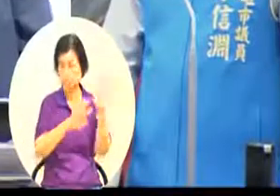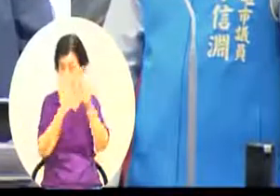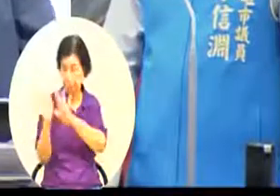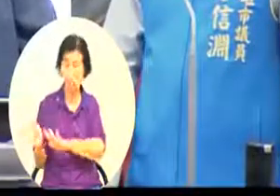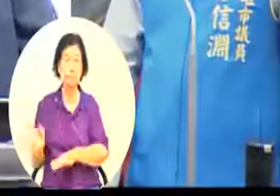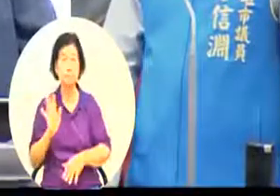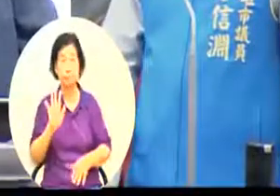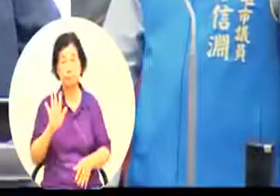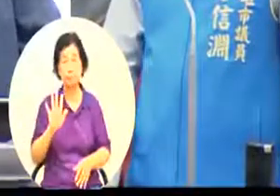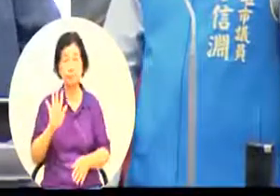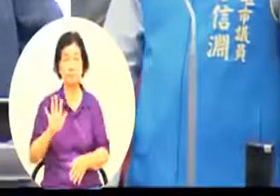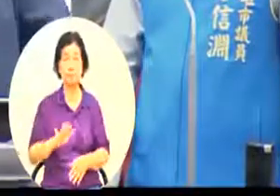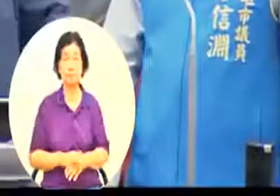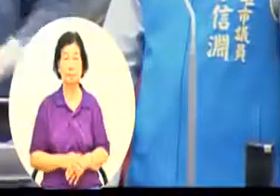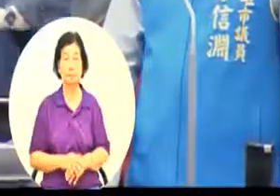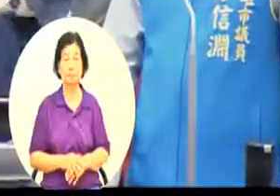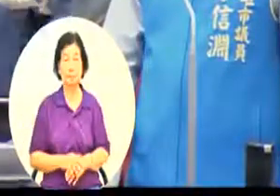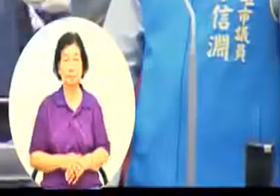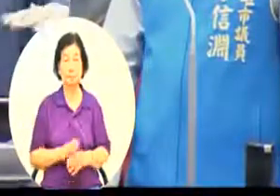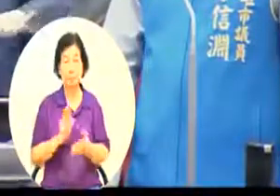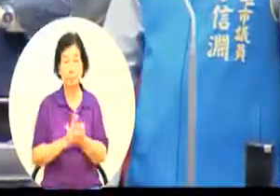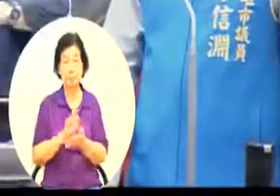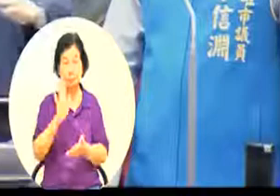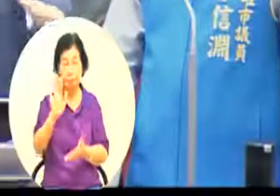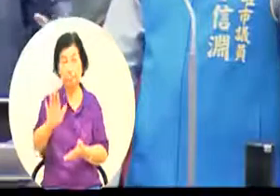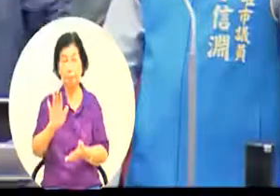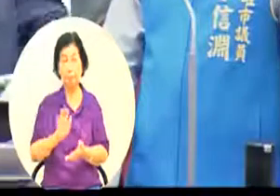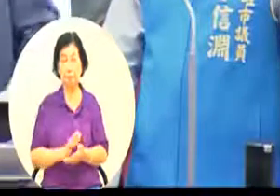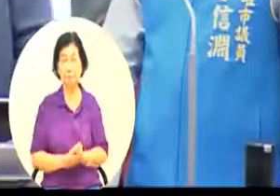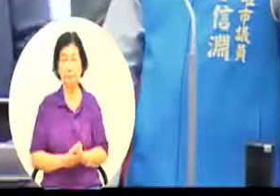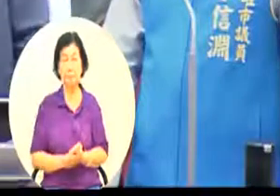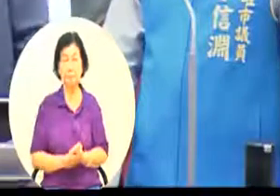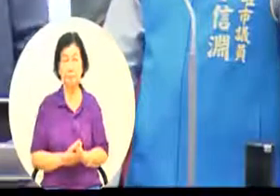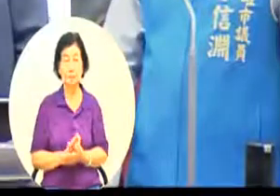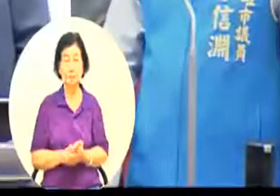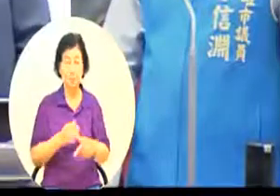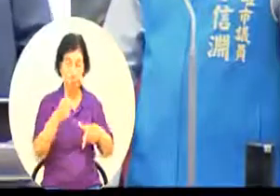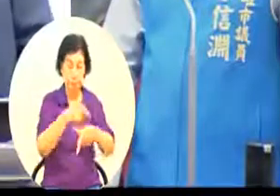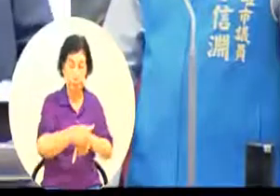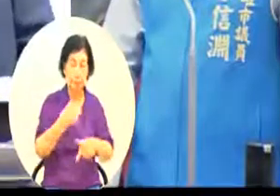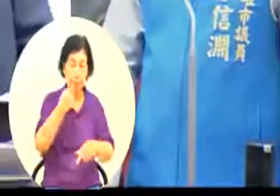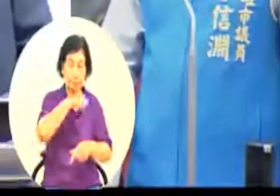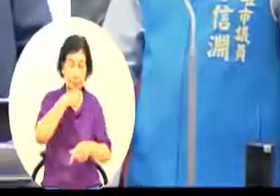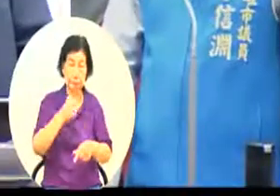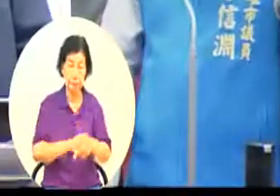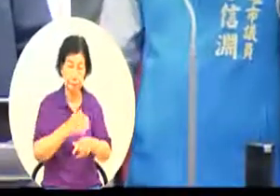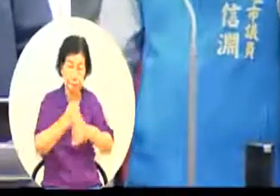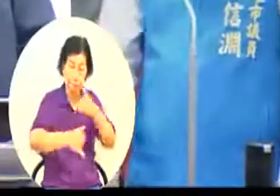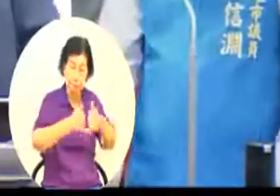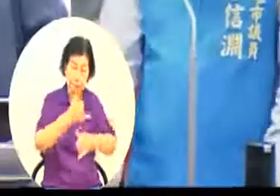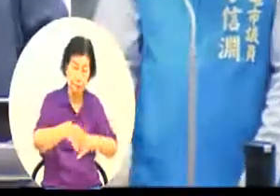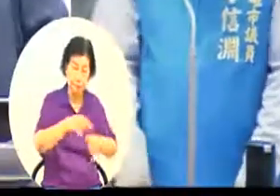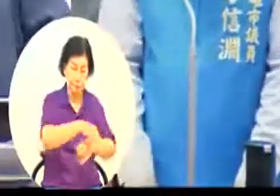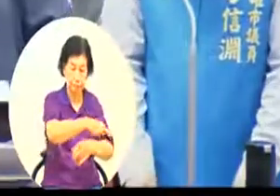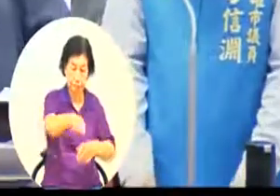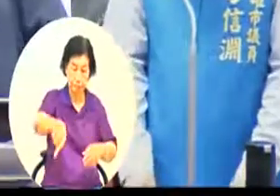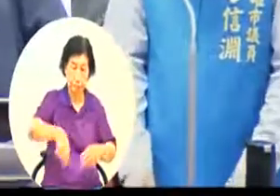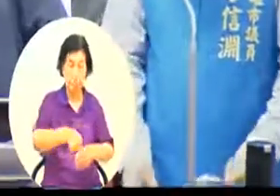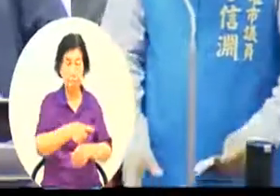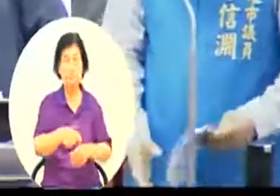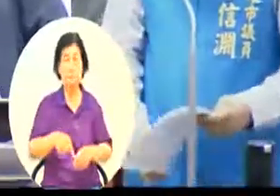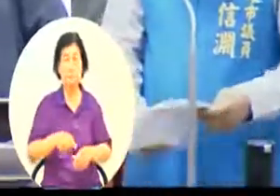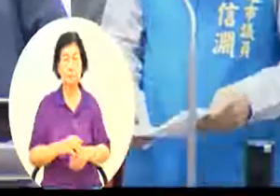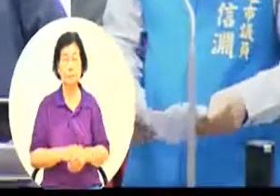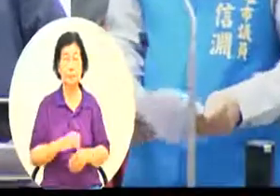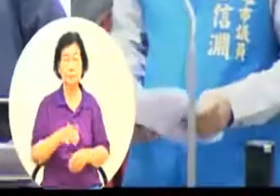来，我认为是未来整个一个南台湾的生活圈这样的一个成立，是我想